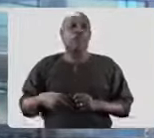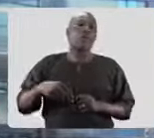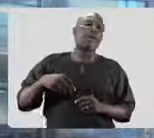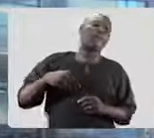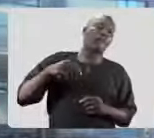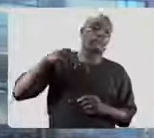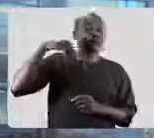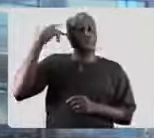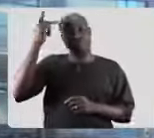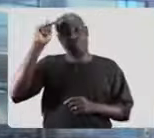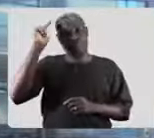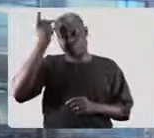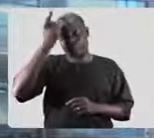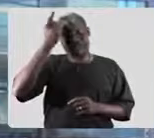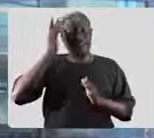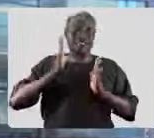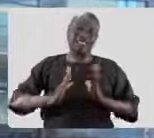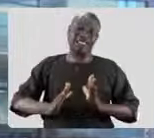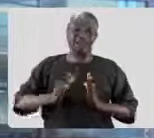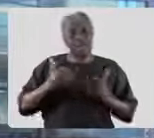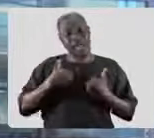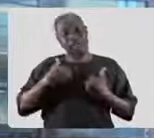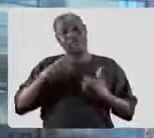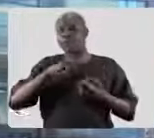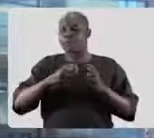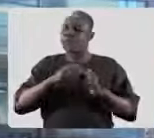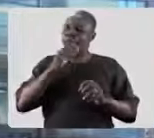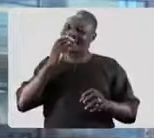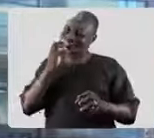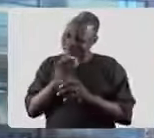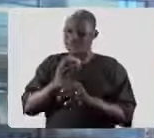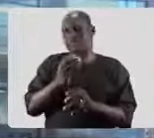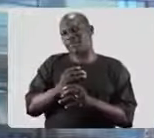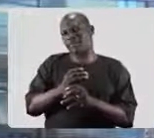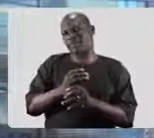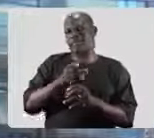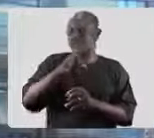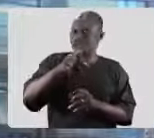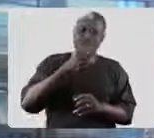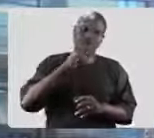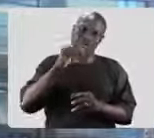amanyofo ibi ana ono anya samwo hweye se enko do that extent